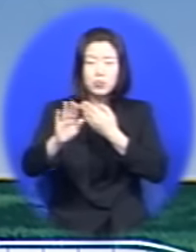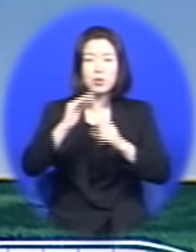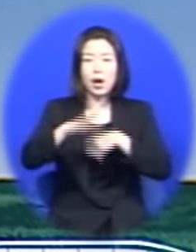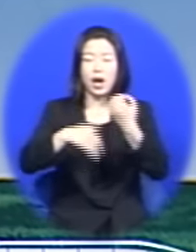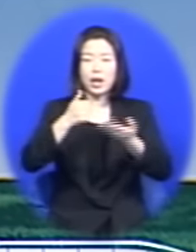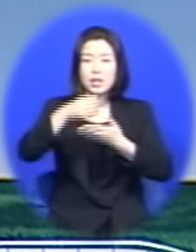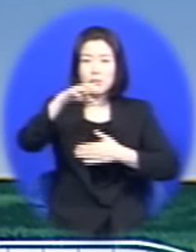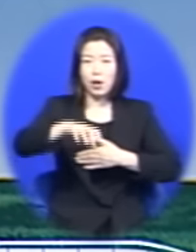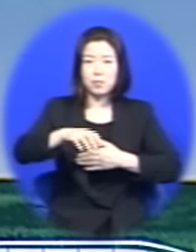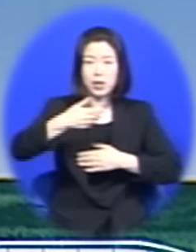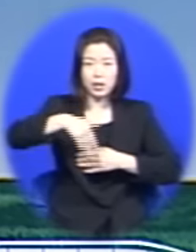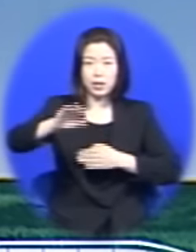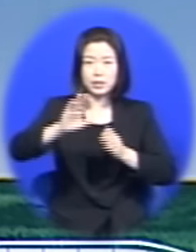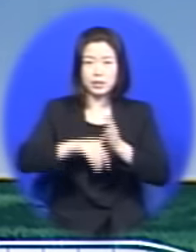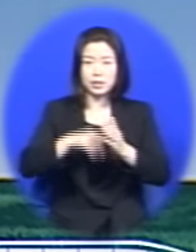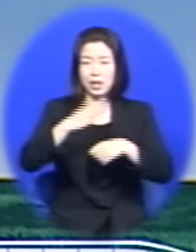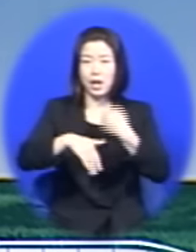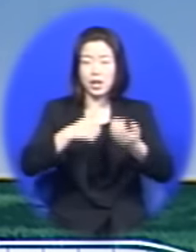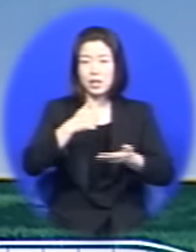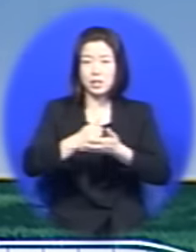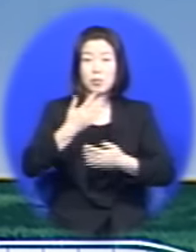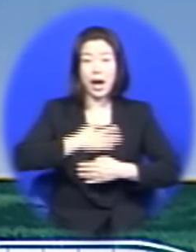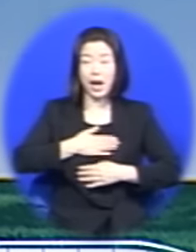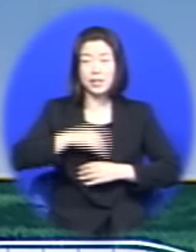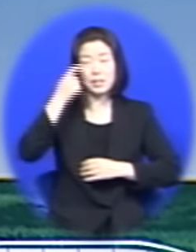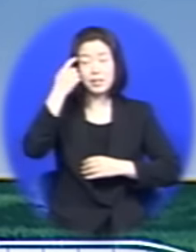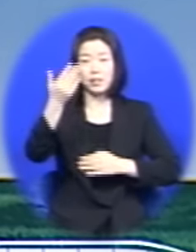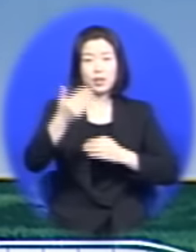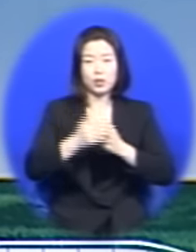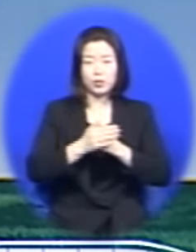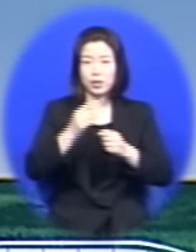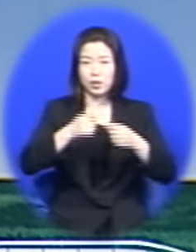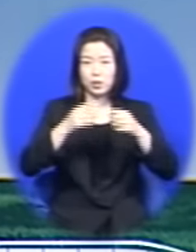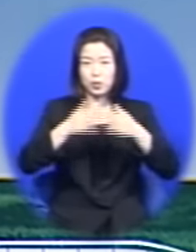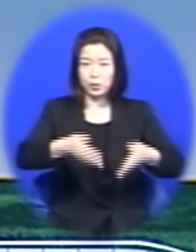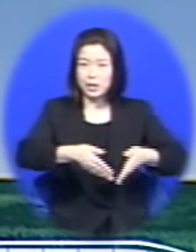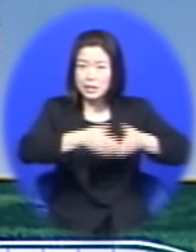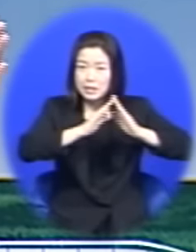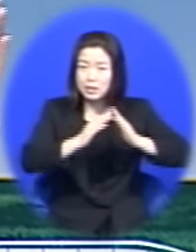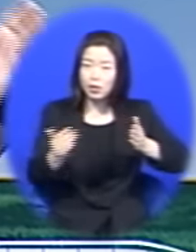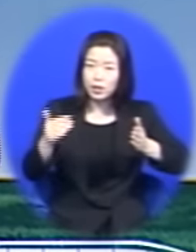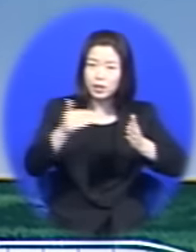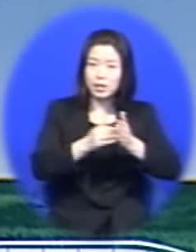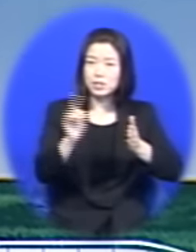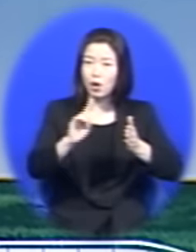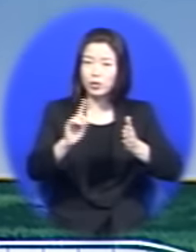때 하나님 아시잖아요. 교회가 서기까지 어떤